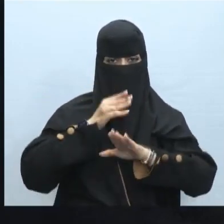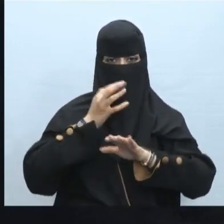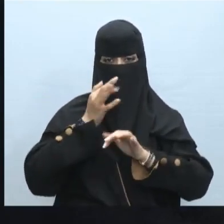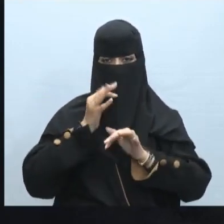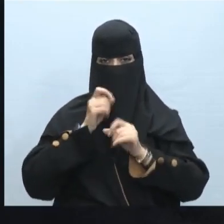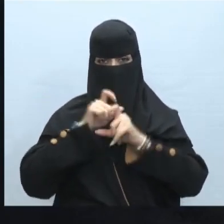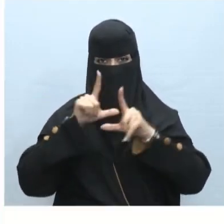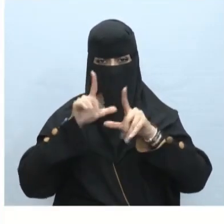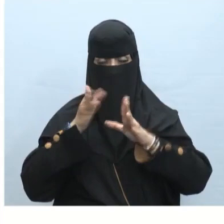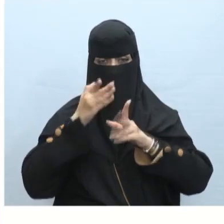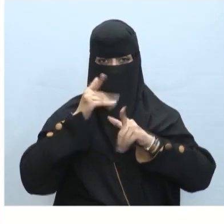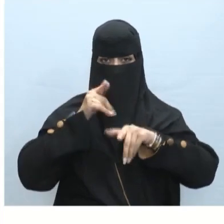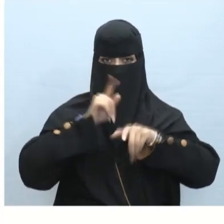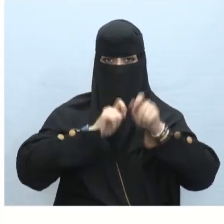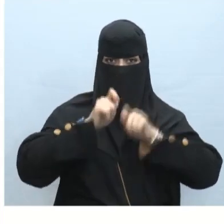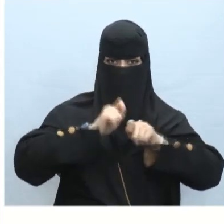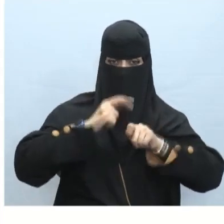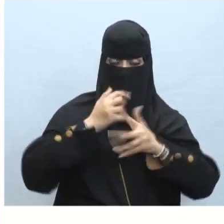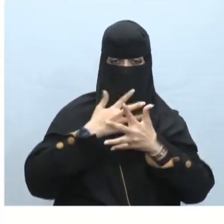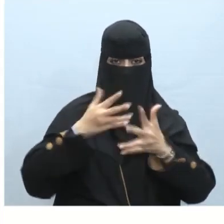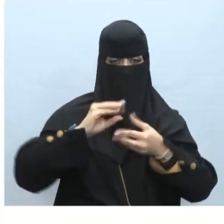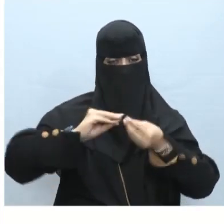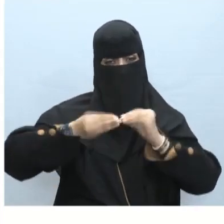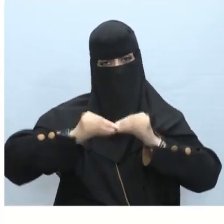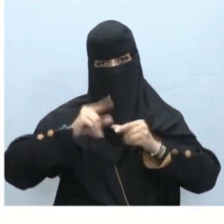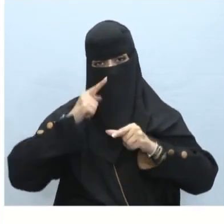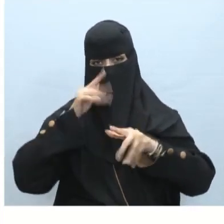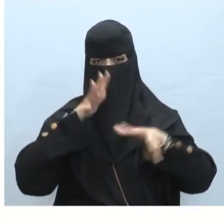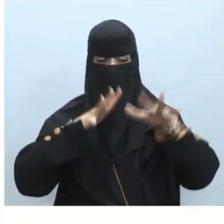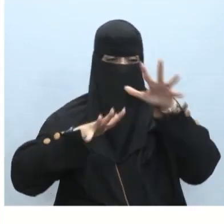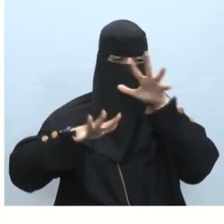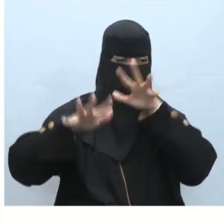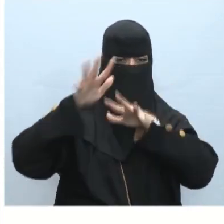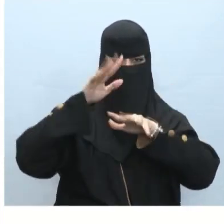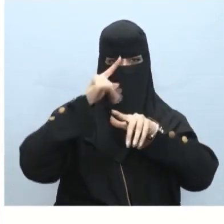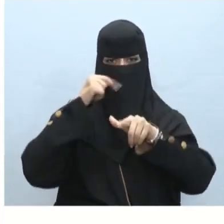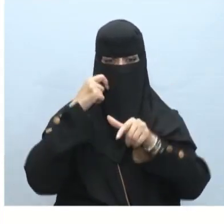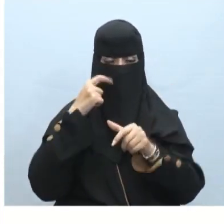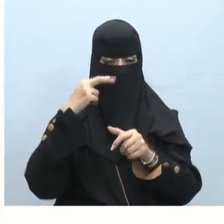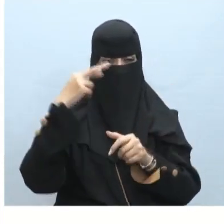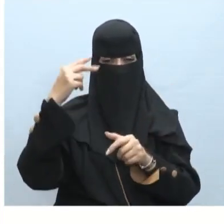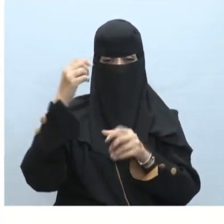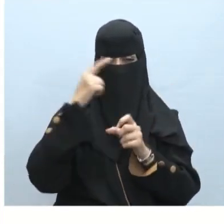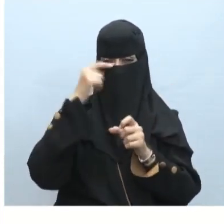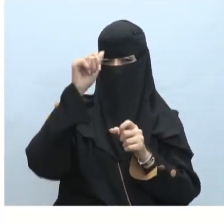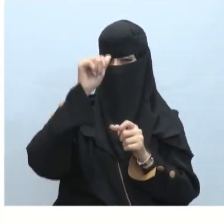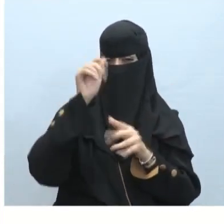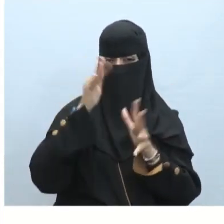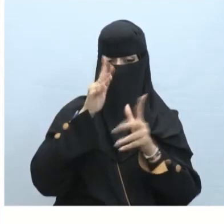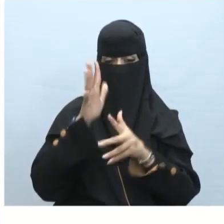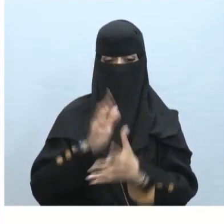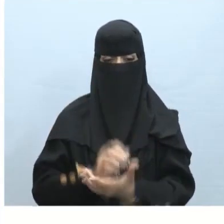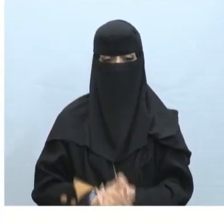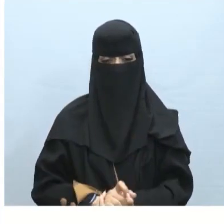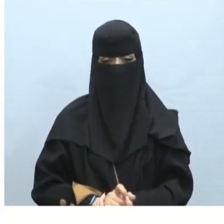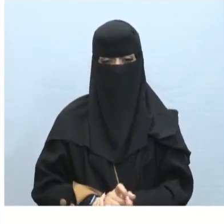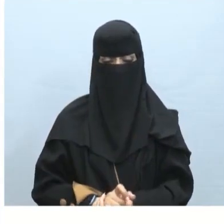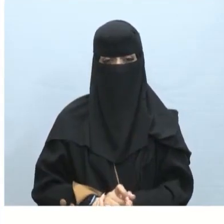والوضوح لان استخدام الكثير من الالوان والانماط قد يكون مربيكا في بعض الاحيان